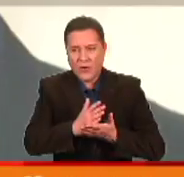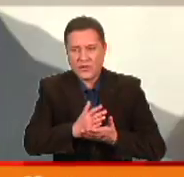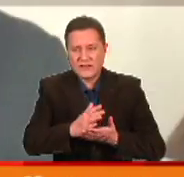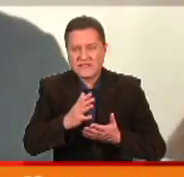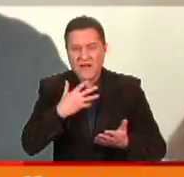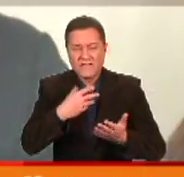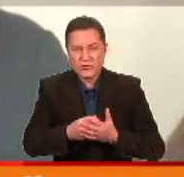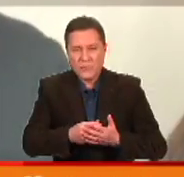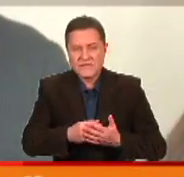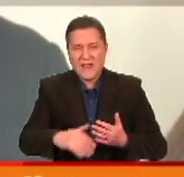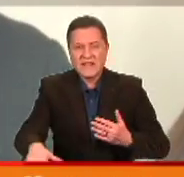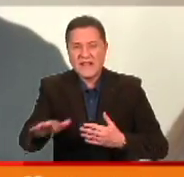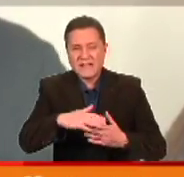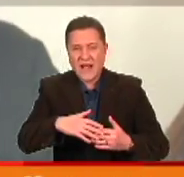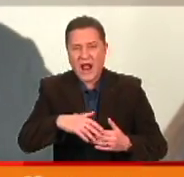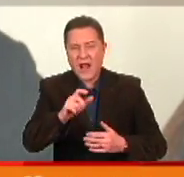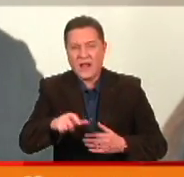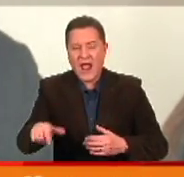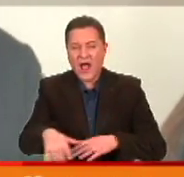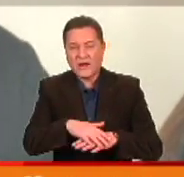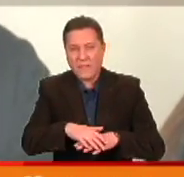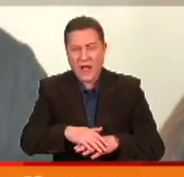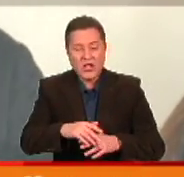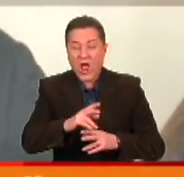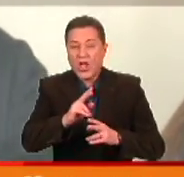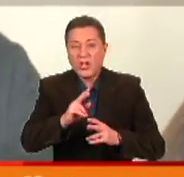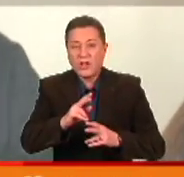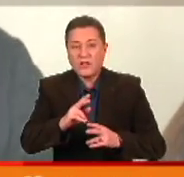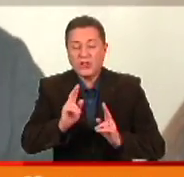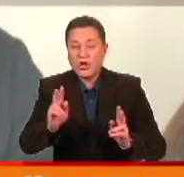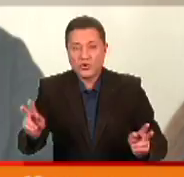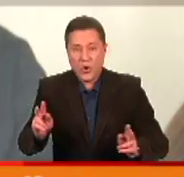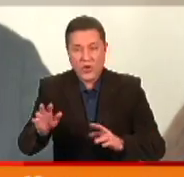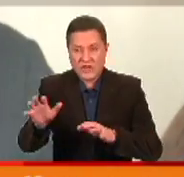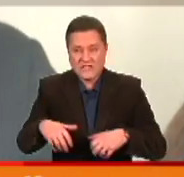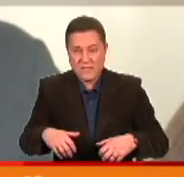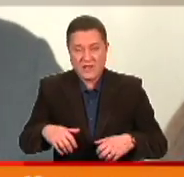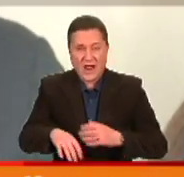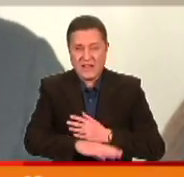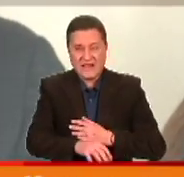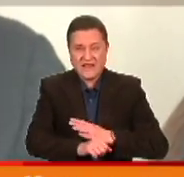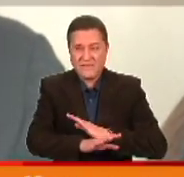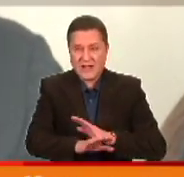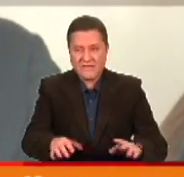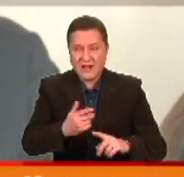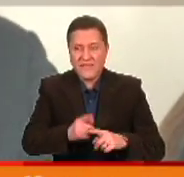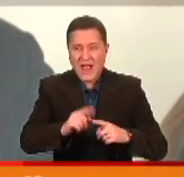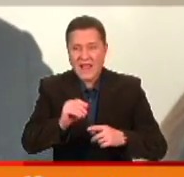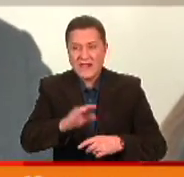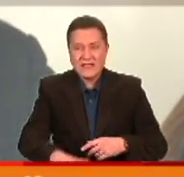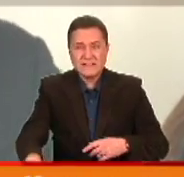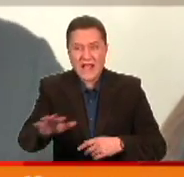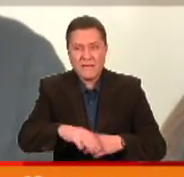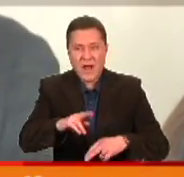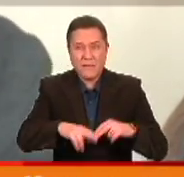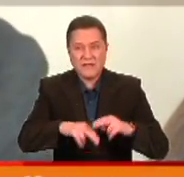територіальної громади. Їх ніхто не забирав, не виносив, ні в кармани собі не пороспіхив. На цих землях